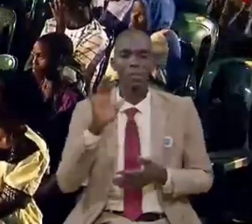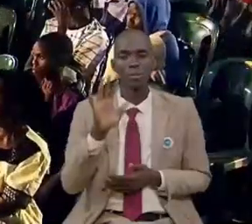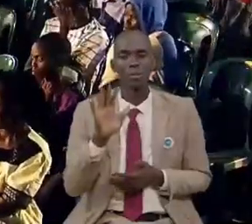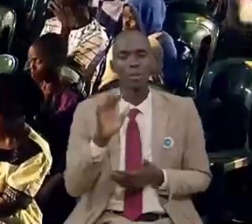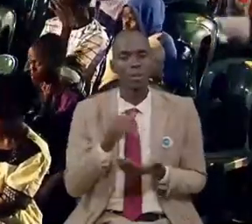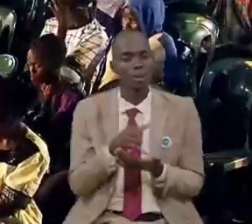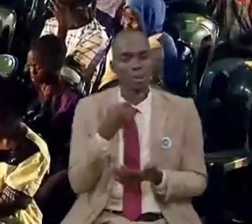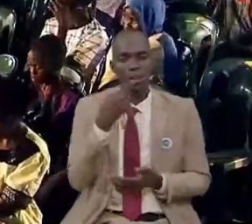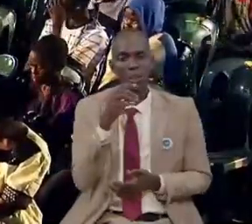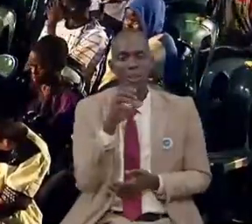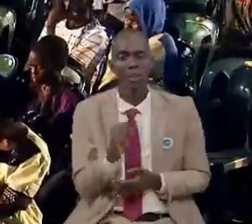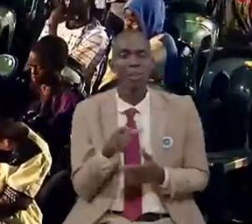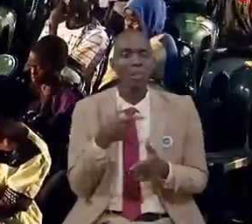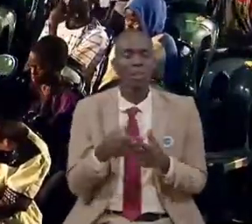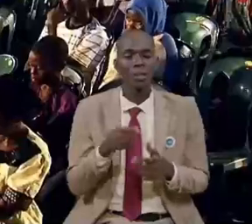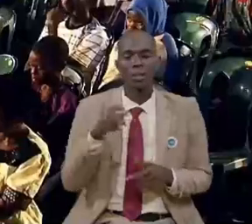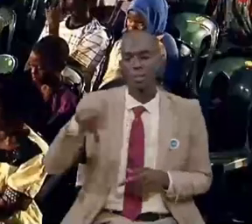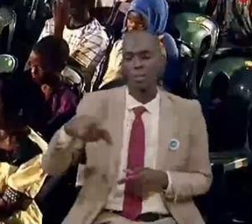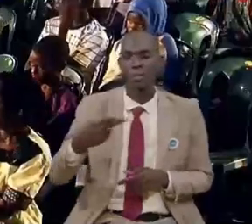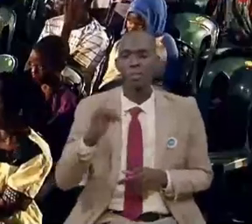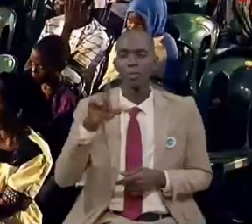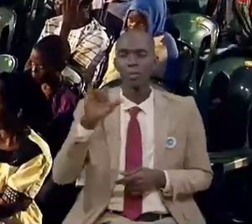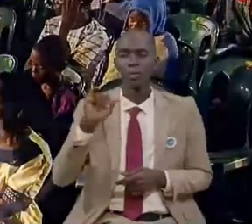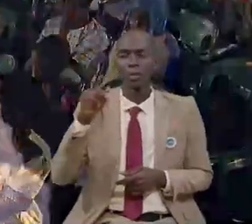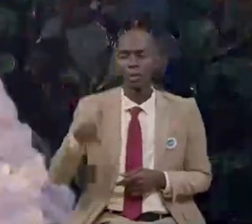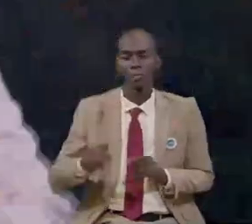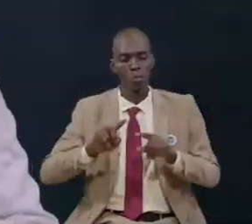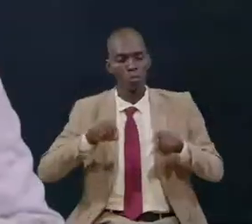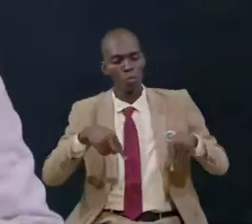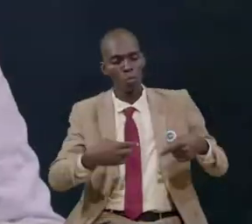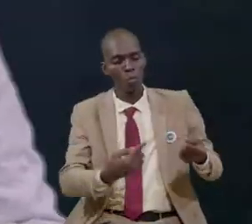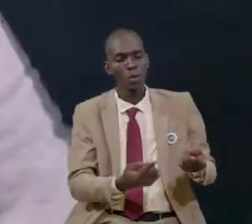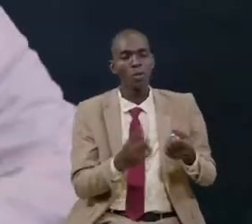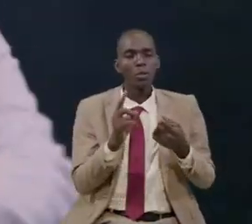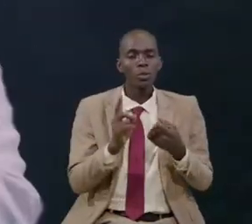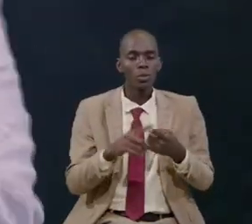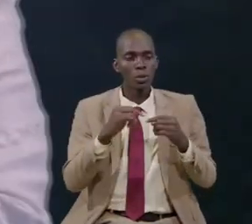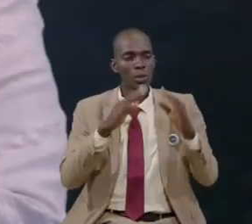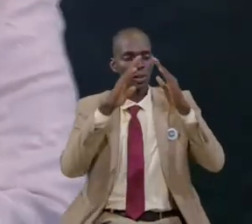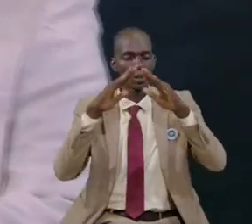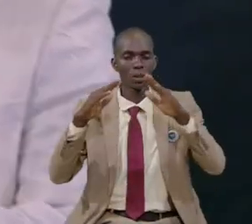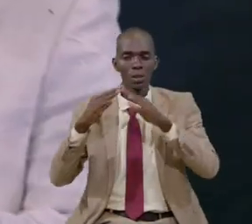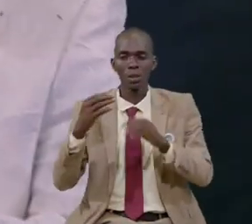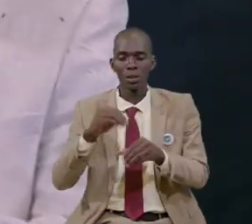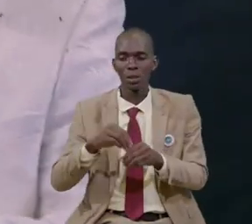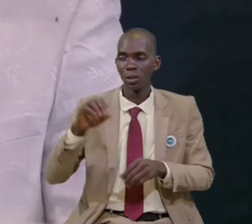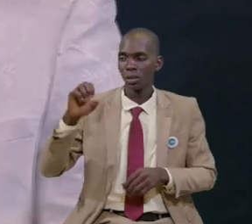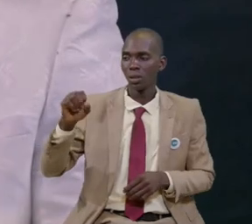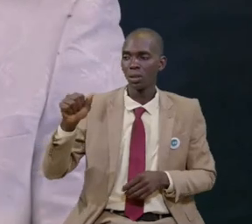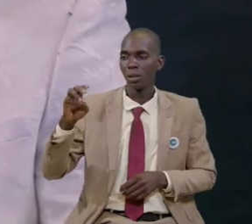Philippe étant descendu dans la ville de Samarie, il prêcha